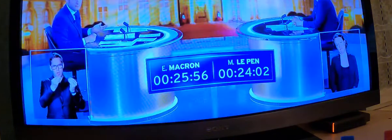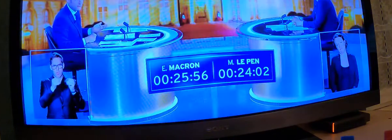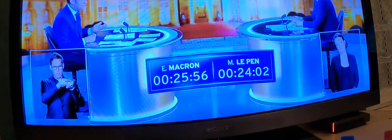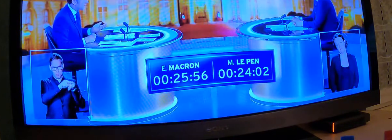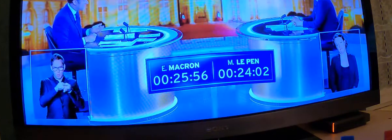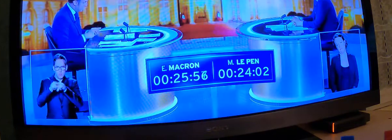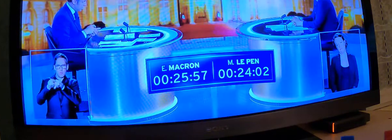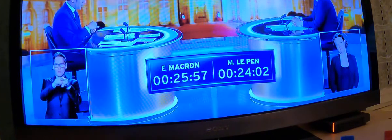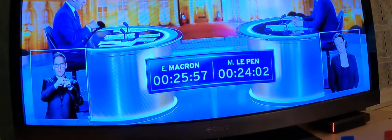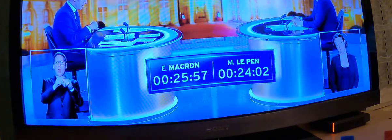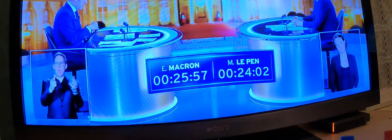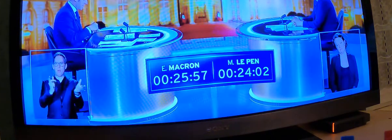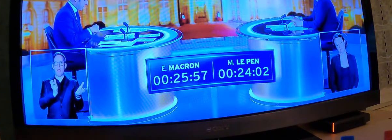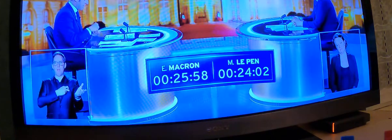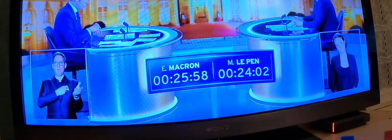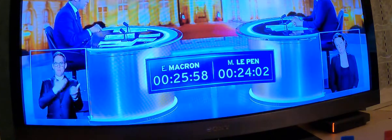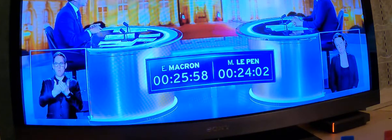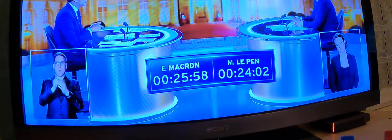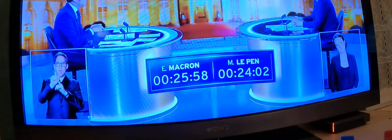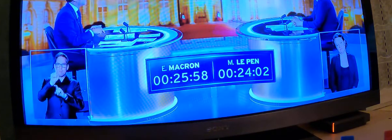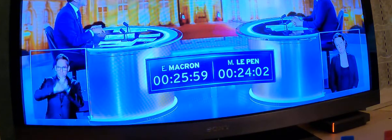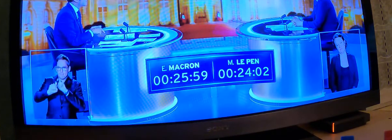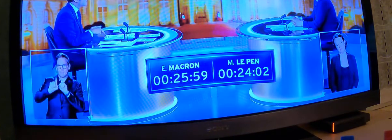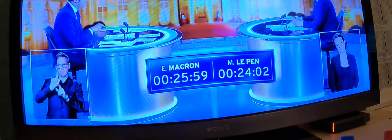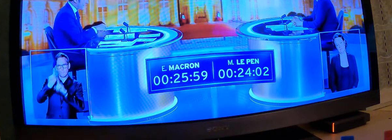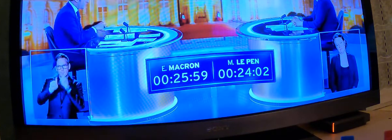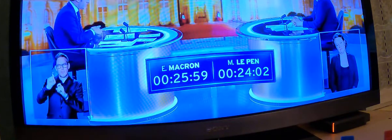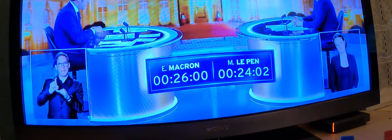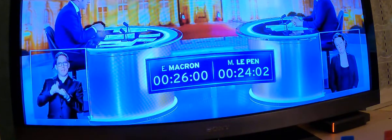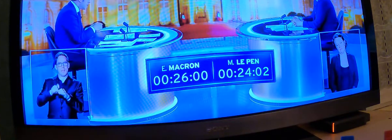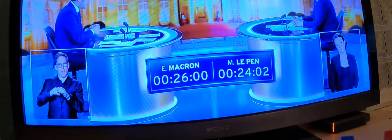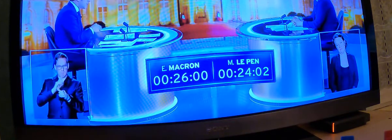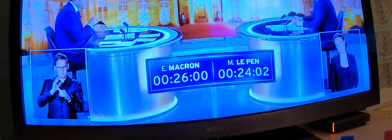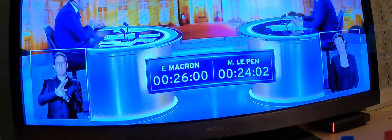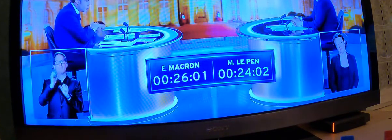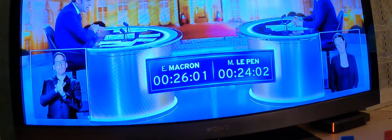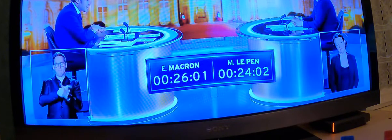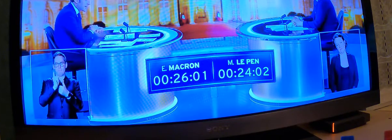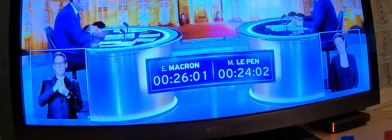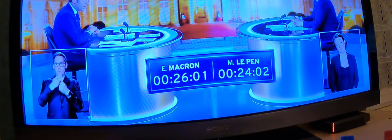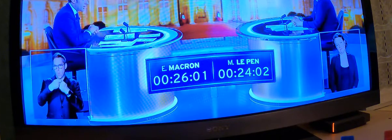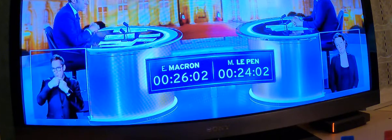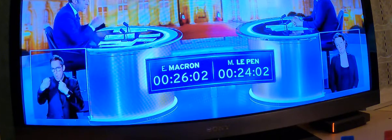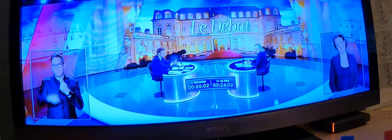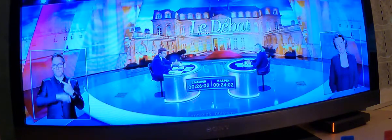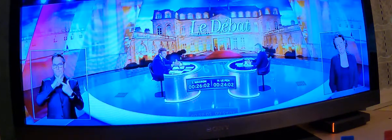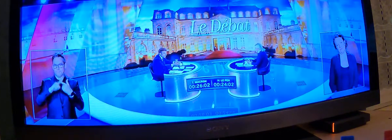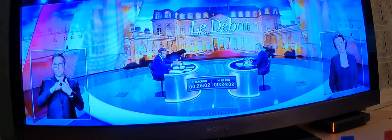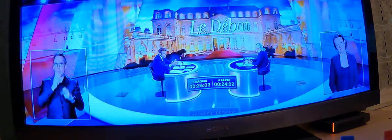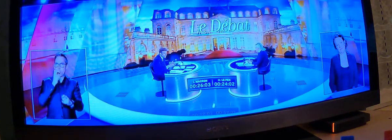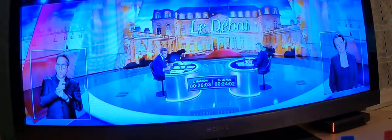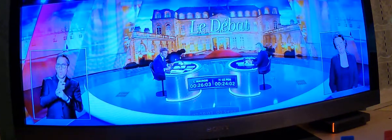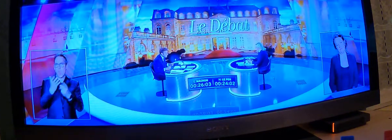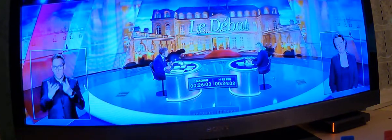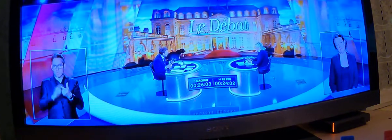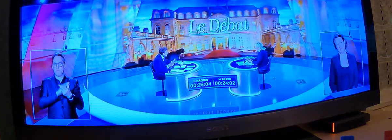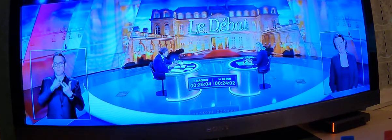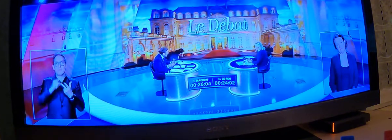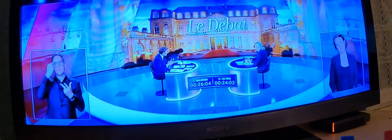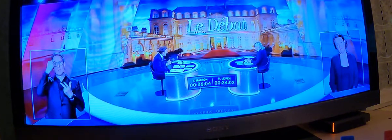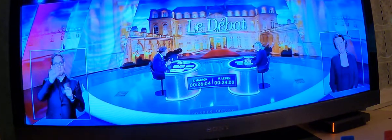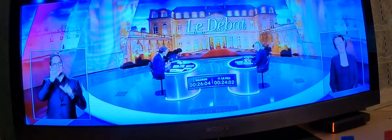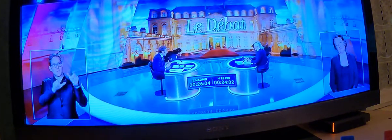avec les syndicats. Donc, un, carrière longue, deux, pénibilité individualisée. Pour les ouvriers agricoles, pour nos compatriotes qui travaillent